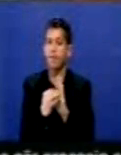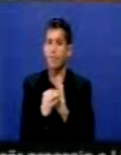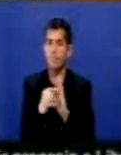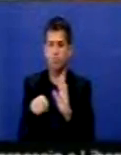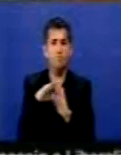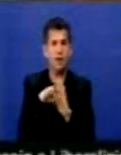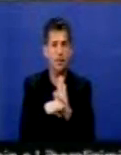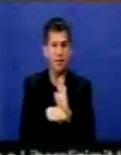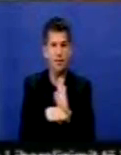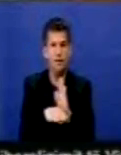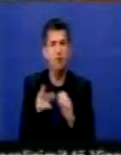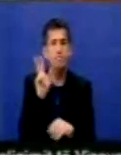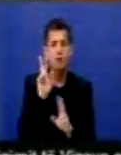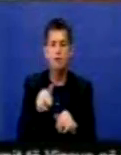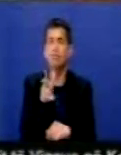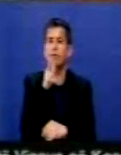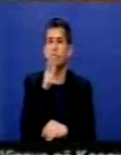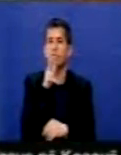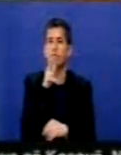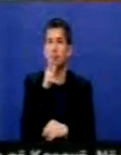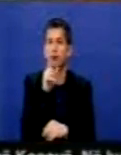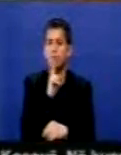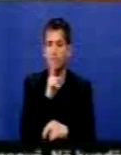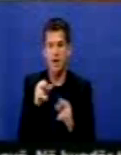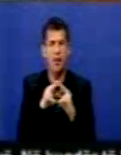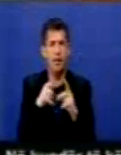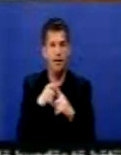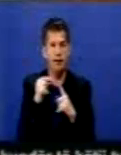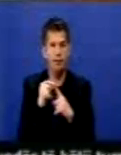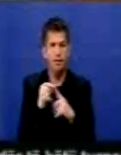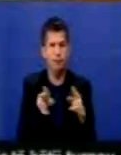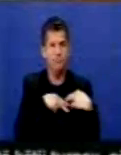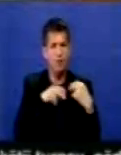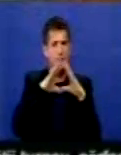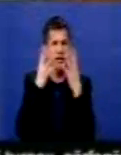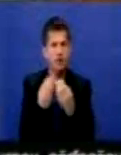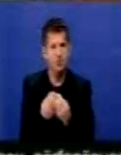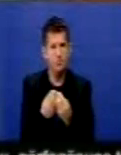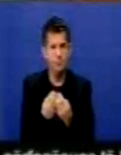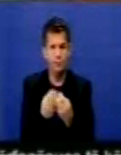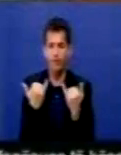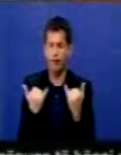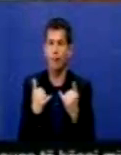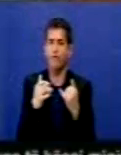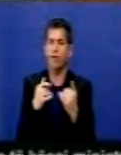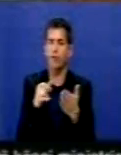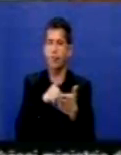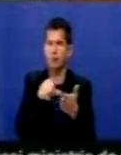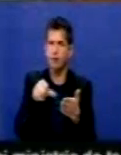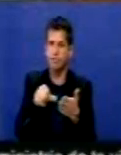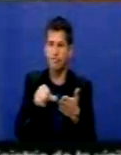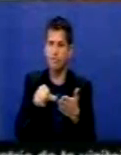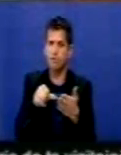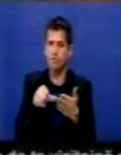pas këti ligji mund të kërkoj që pjesa e cila do të takon të AKP-s si administruse pronës shoqërore të aneksohet nga lista e ndërmarrje